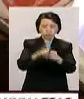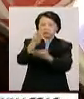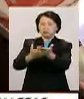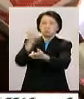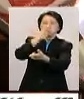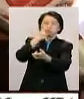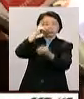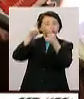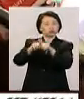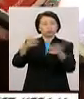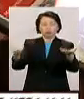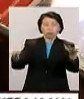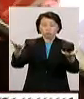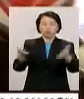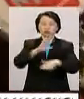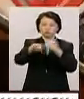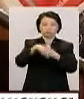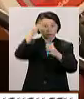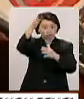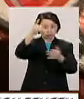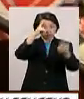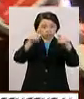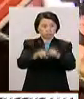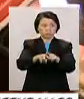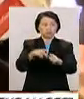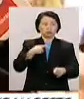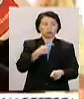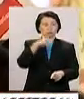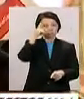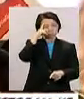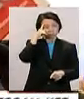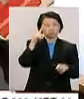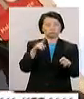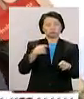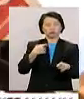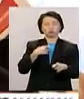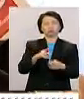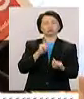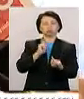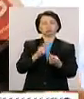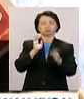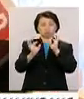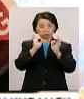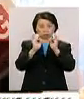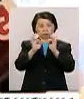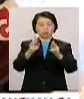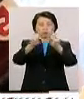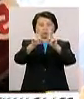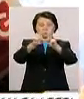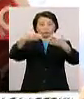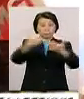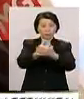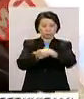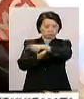buat satu persetujuan supaya semuanya akan bersetuju dan kita berpendapat bahawa adalah wajar sekiranya Kampung Baru